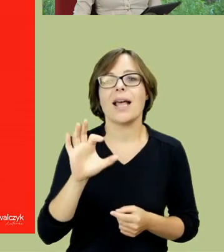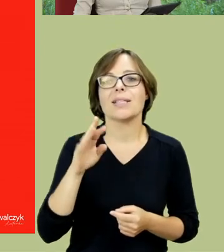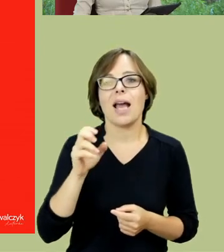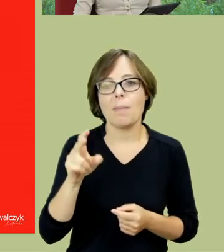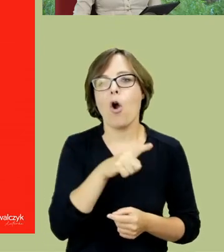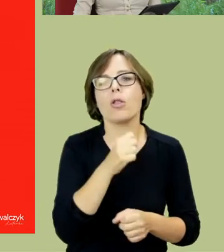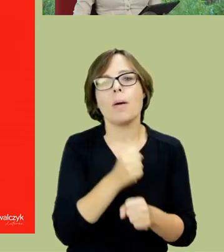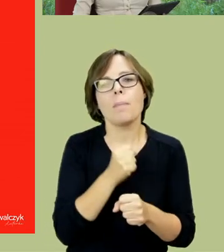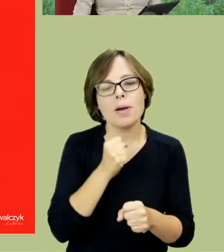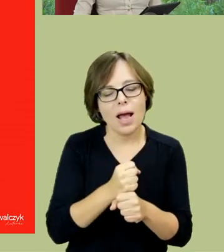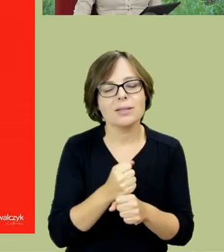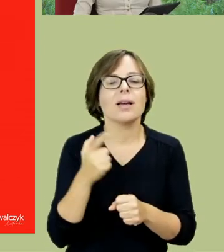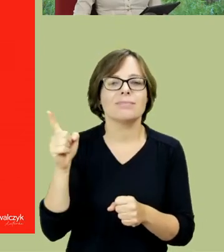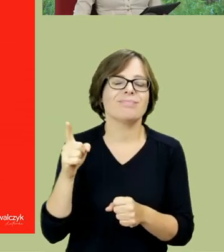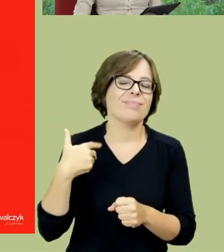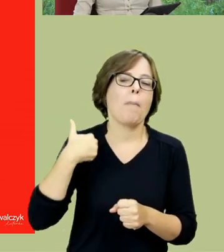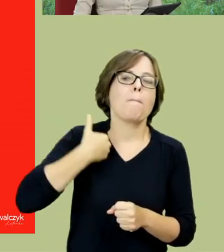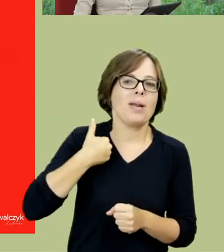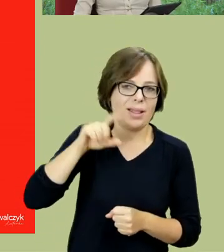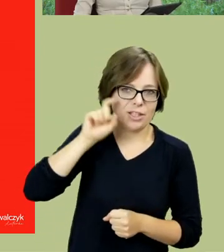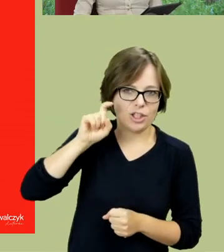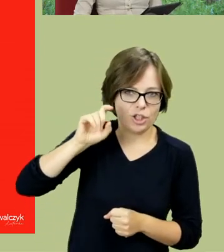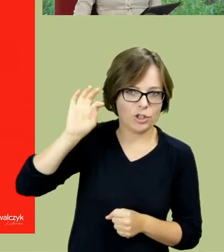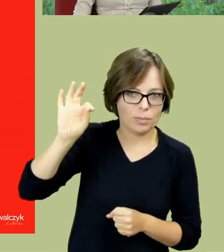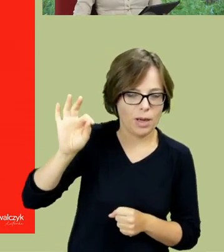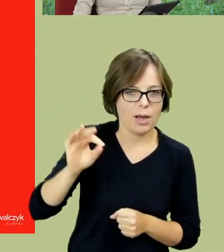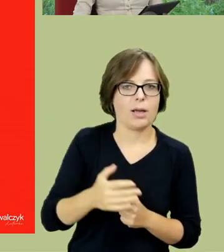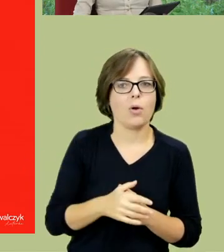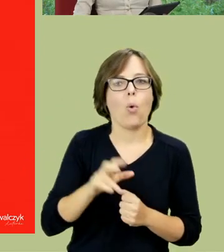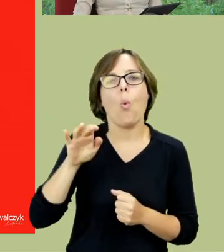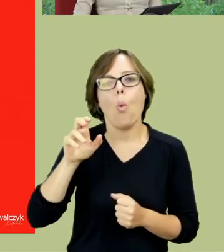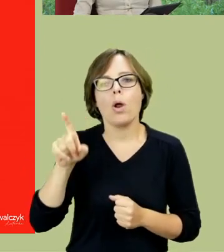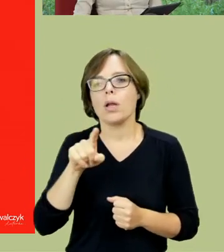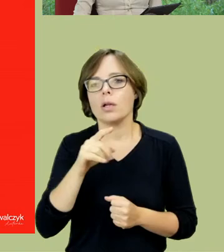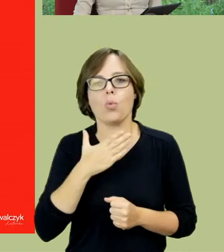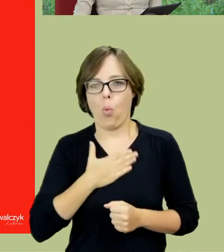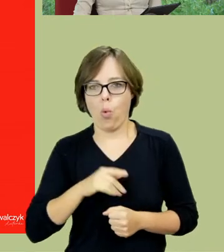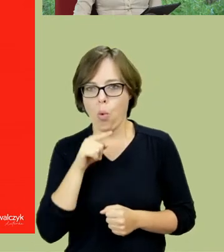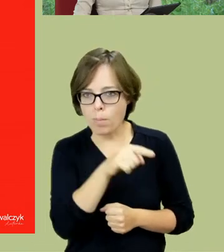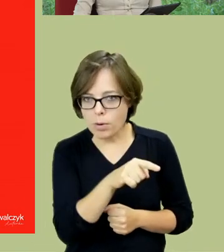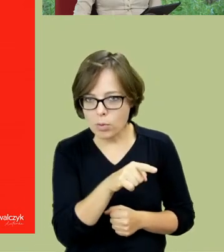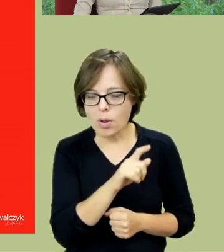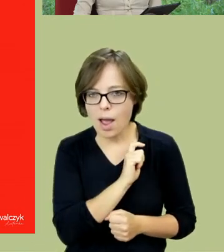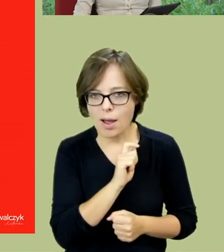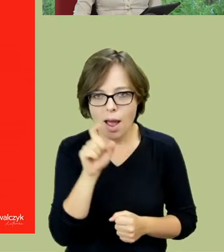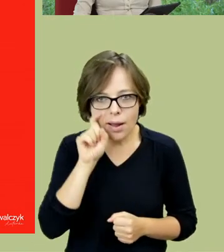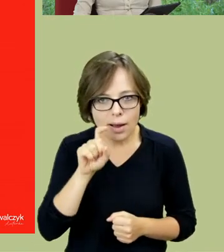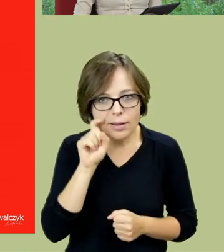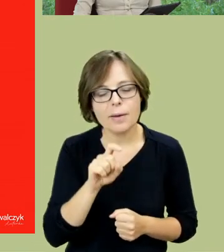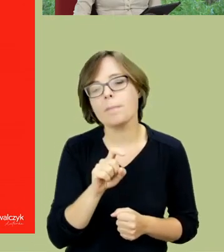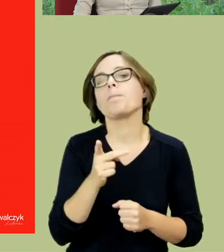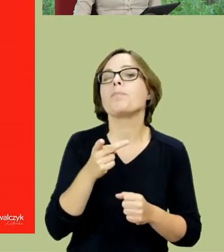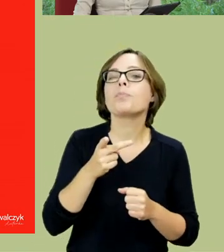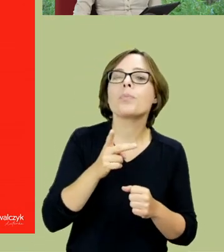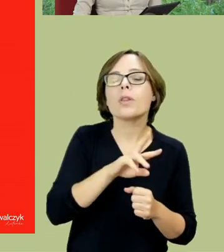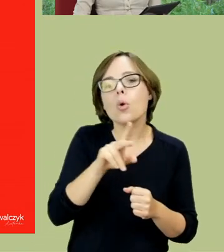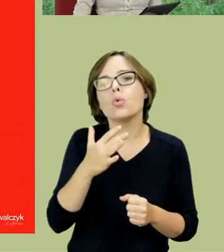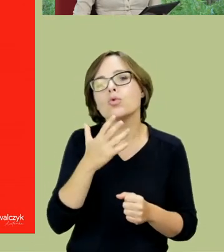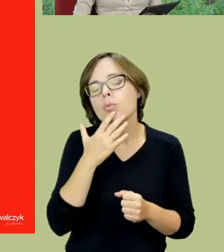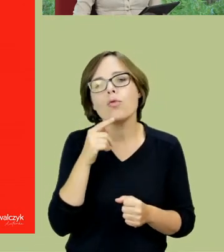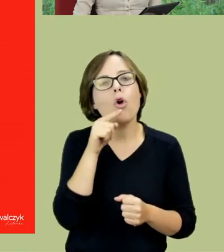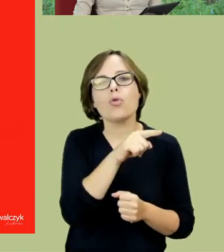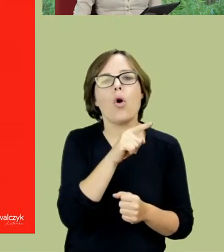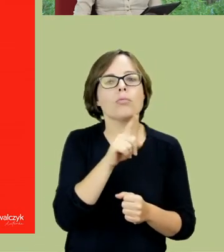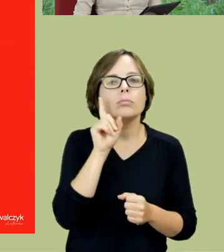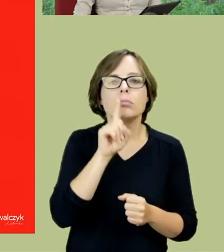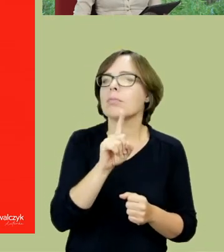agentka, nazywano ją ulubioną agentką Churchilla. Niektórzy mówią też, że była to najlepsza agentka, najlepszy szpieg